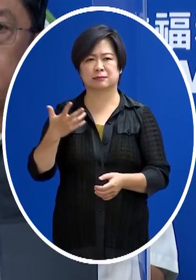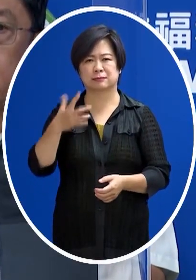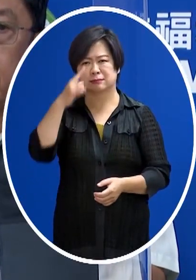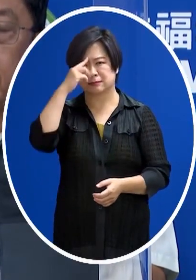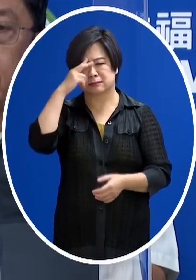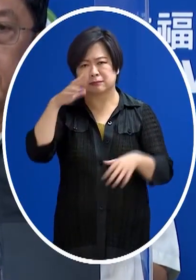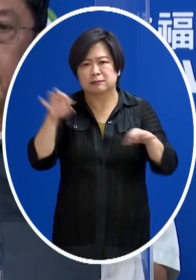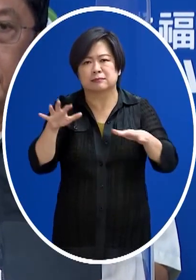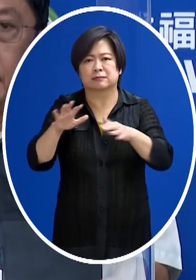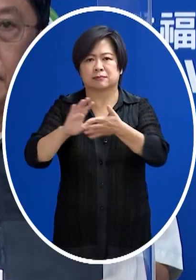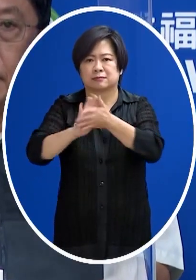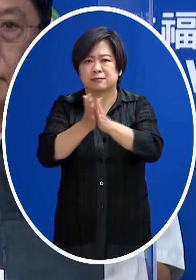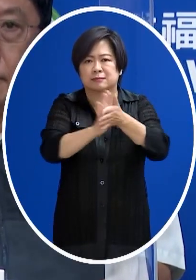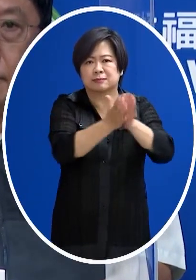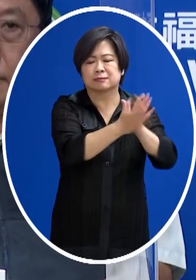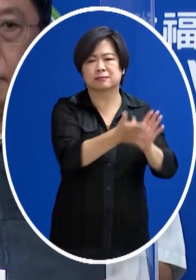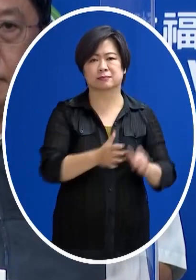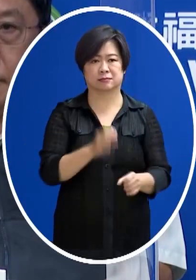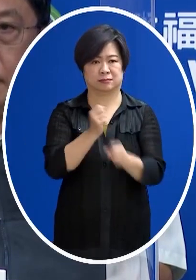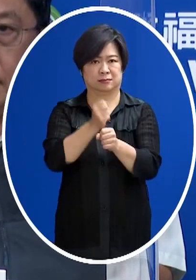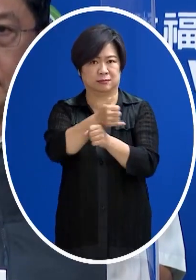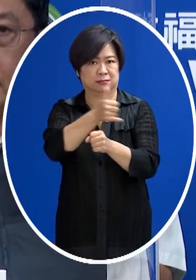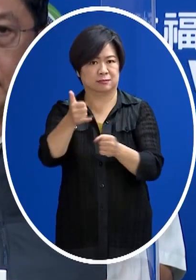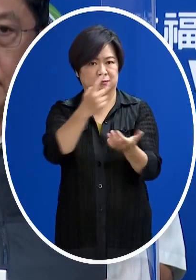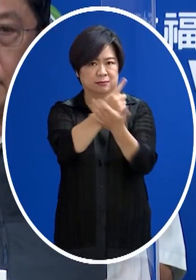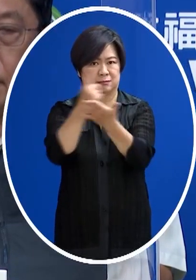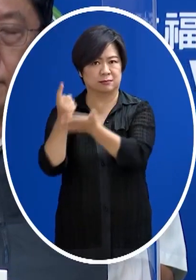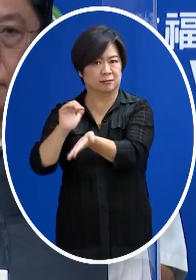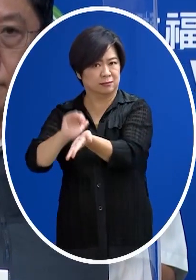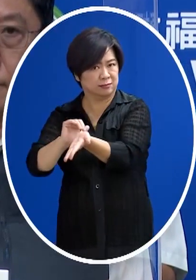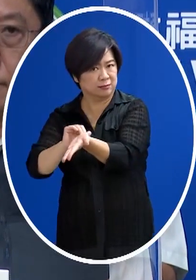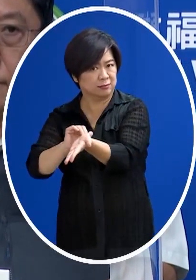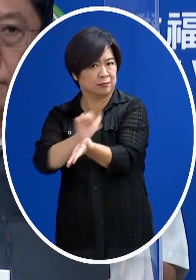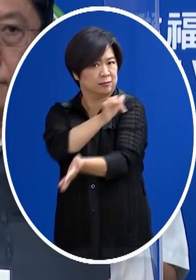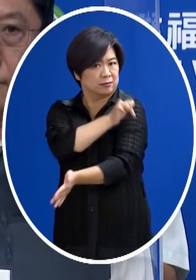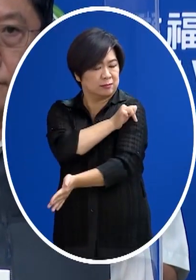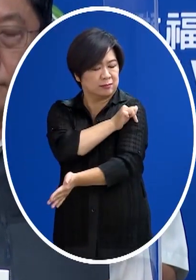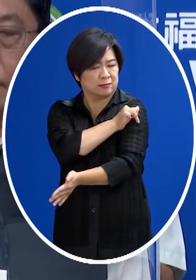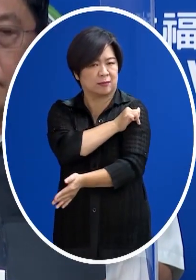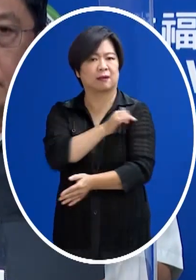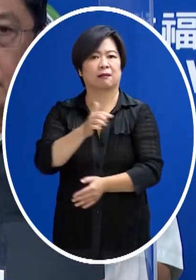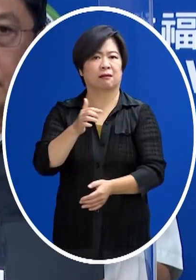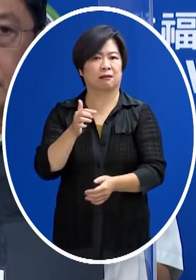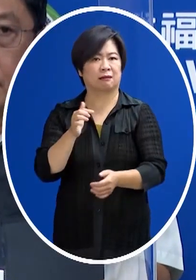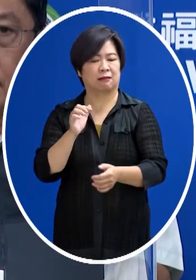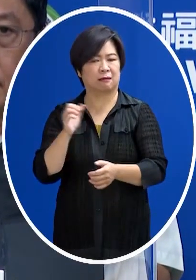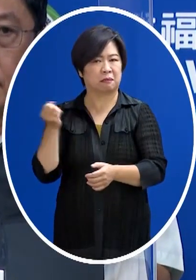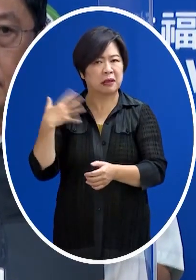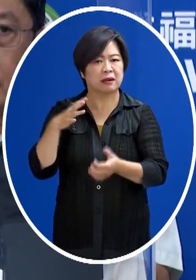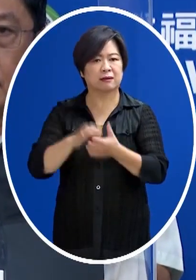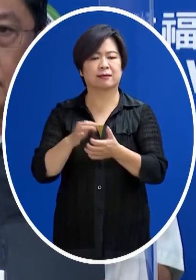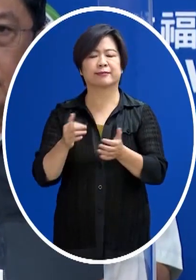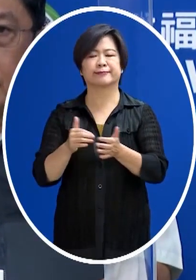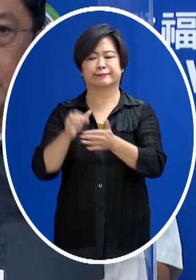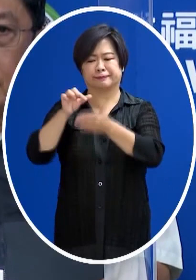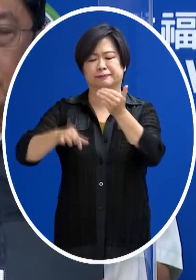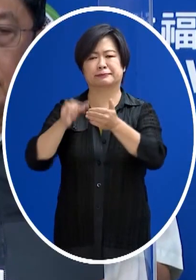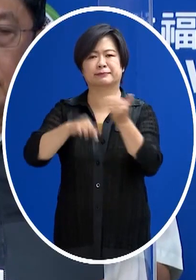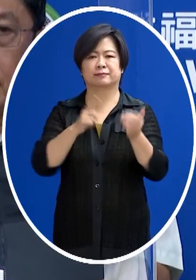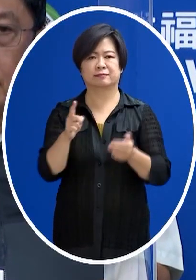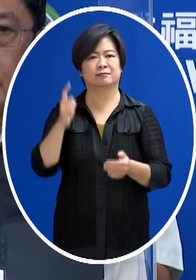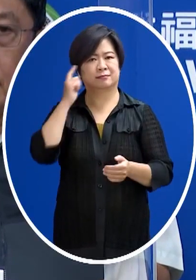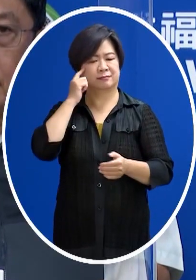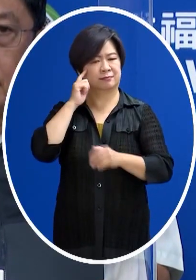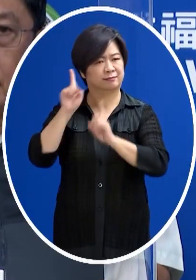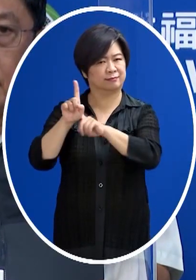就一变，所有的工作人员，所有的医护人员接到这样的一个通责之后，大家就马上很